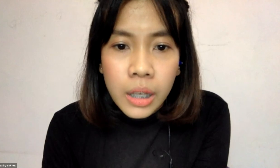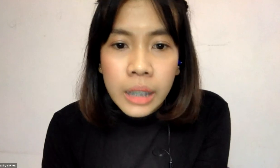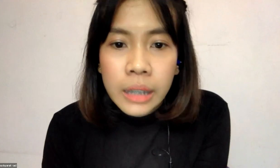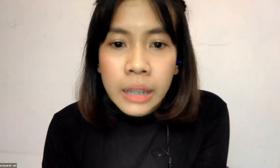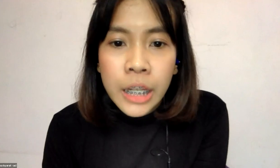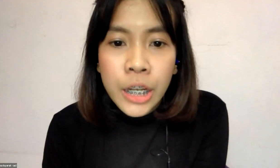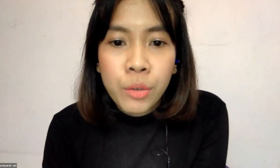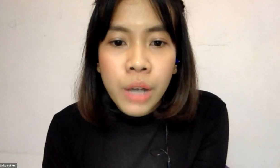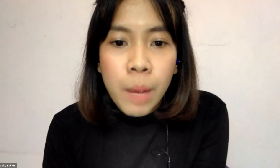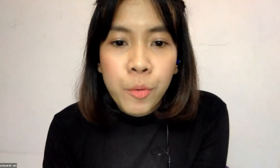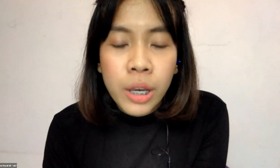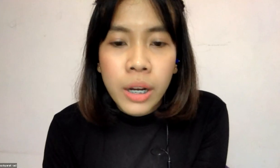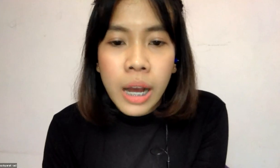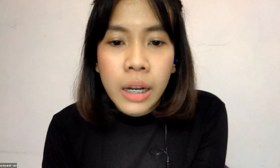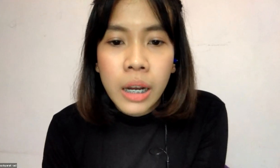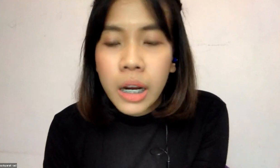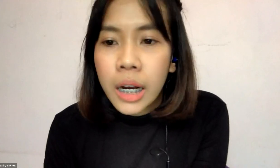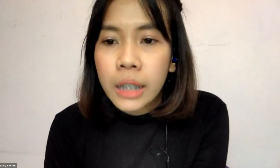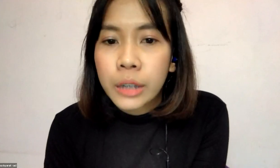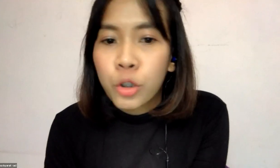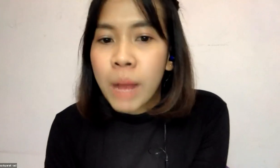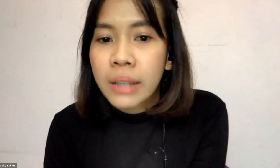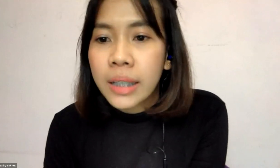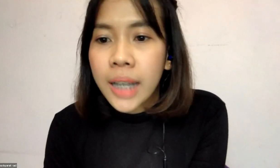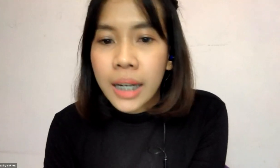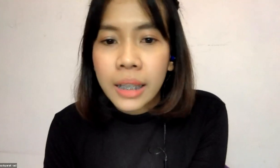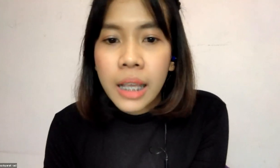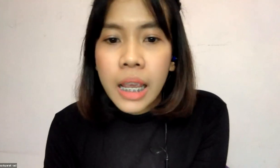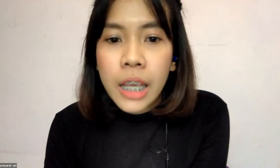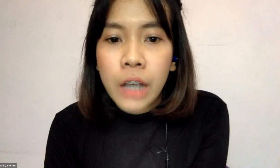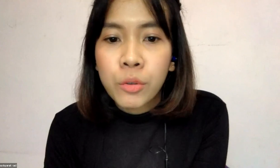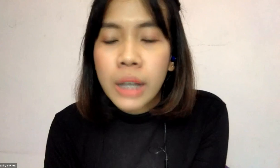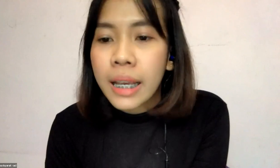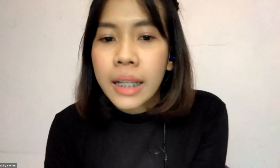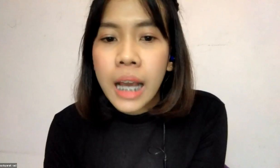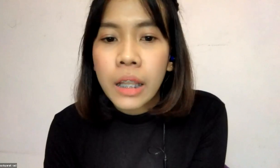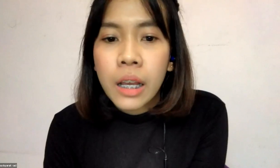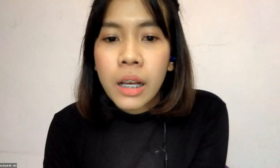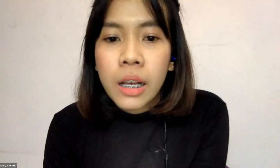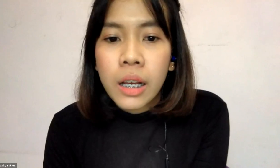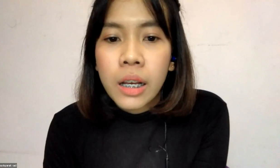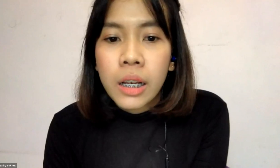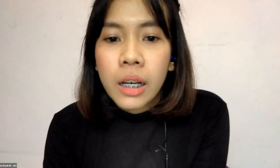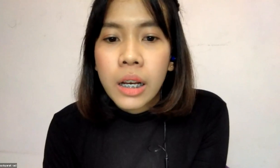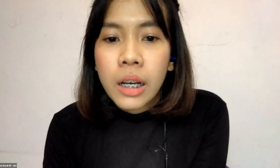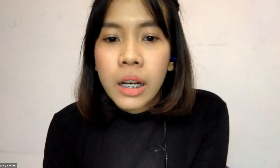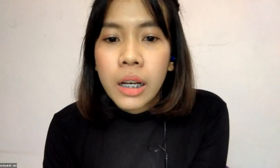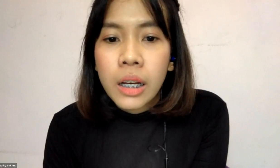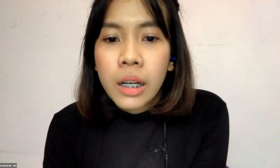Ingatkan saya sendiri juga punya rekan juru bahasa isyarat yang juga saya lihat